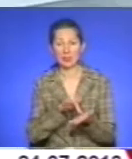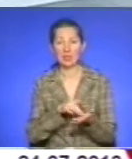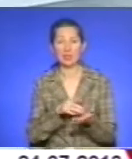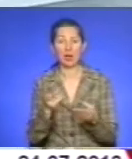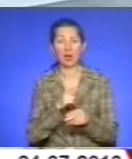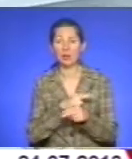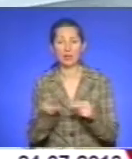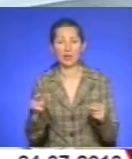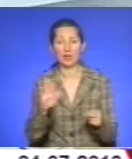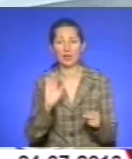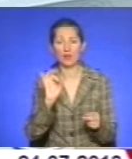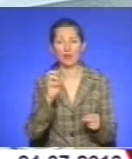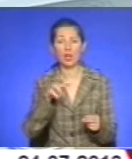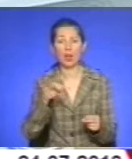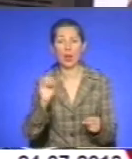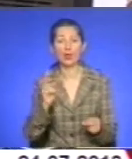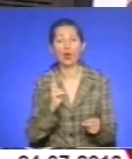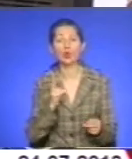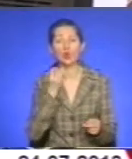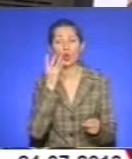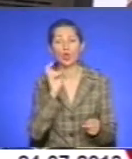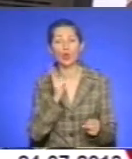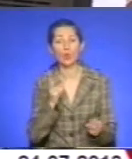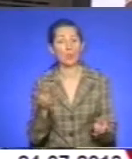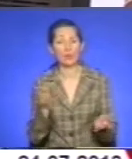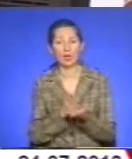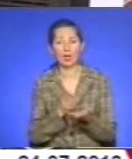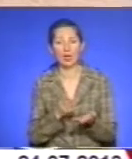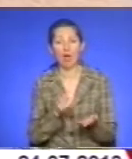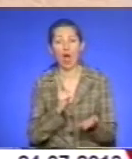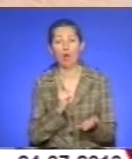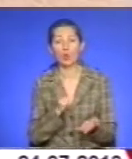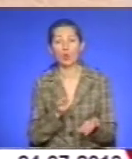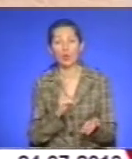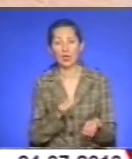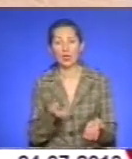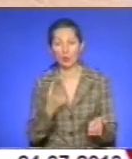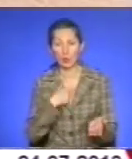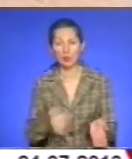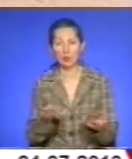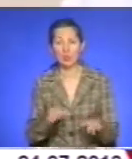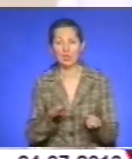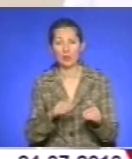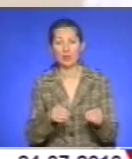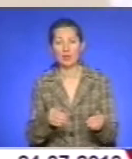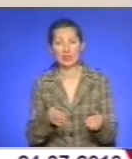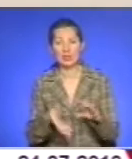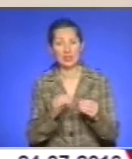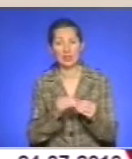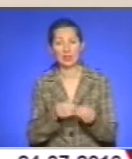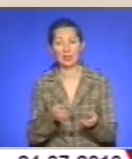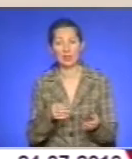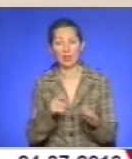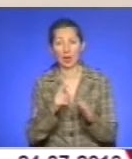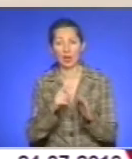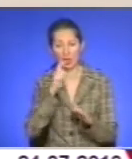і коли воно належало, і хто який по собі залишив слід, дослідив автор книжки Руслан Підставка. Джерела, які були